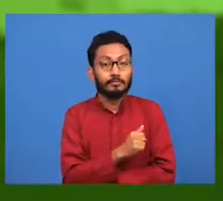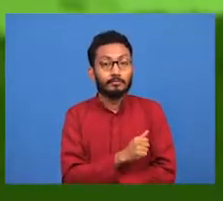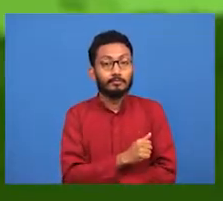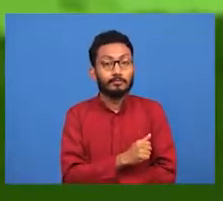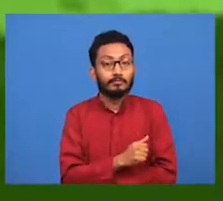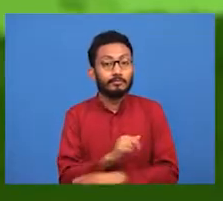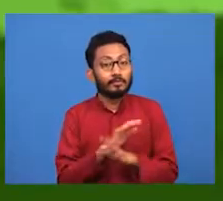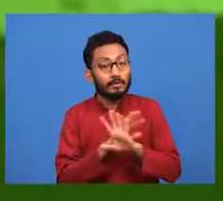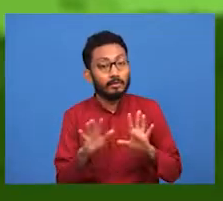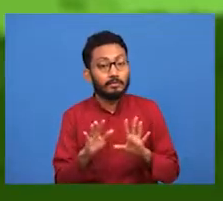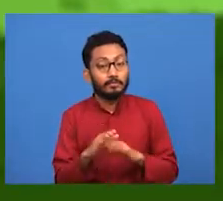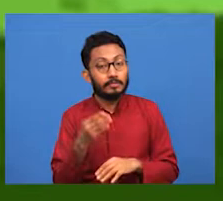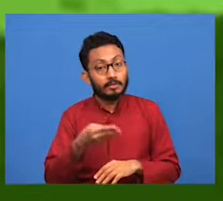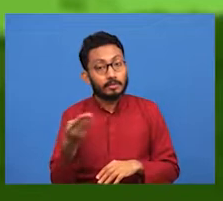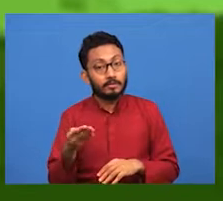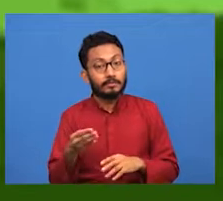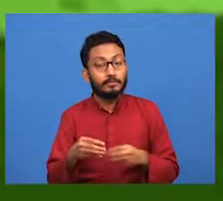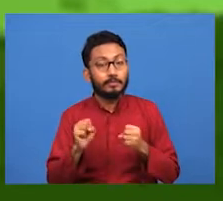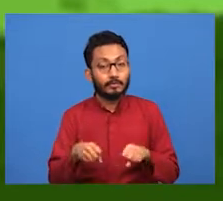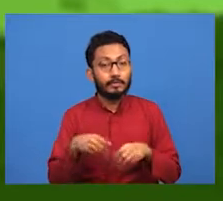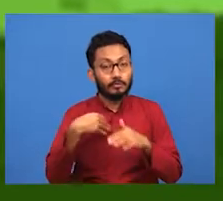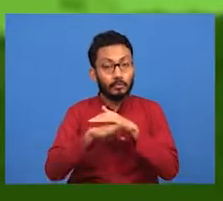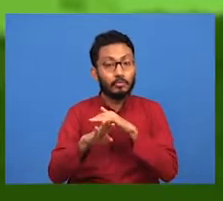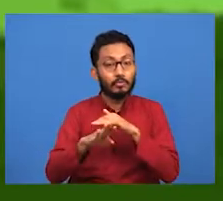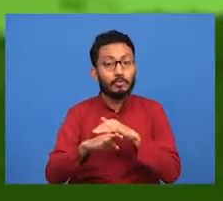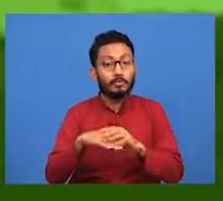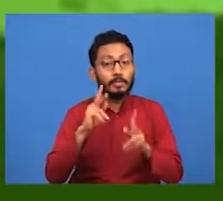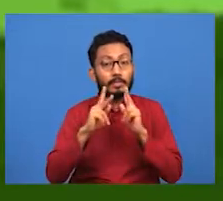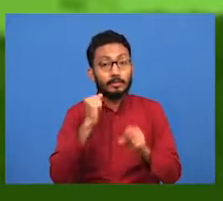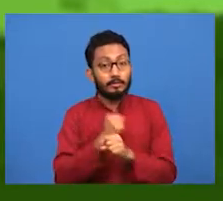Tiada objek boleh dimasukkan selepas kata kerja ini.